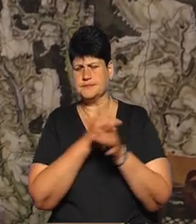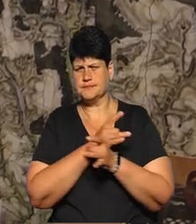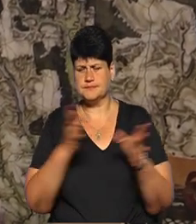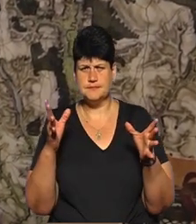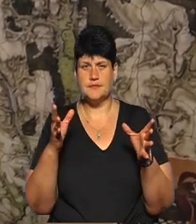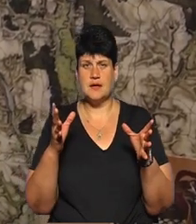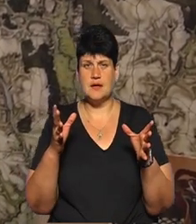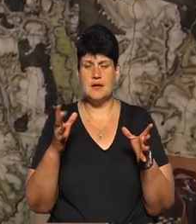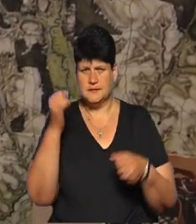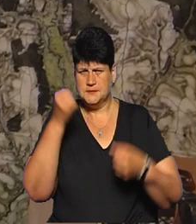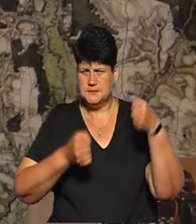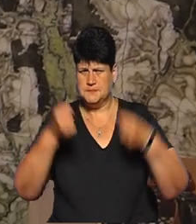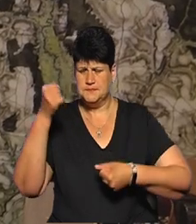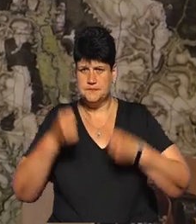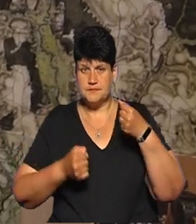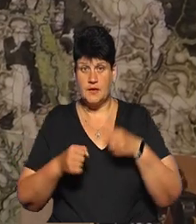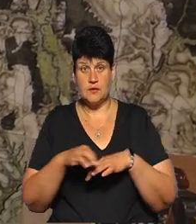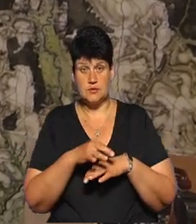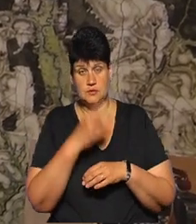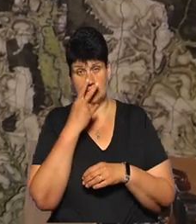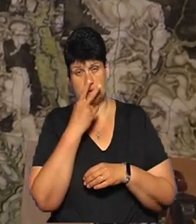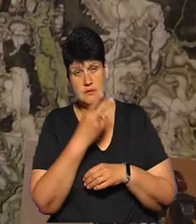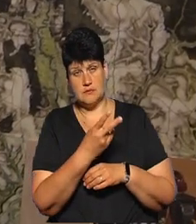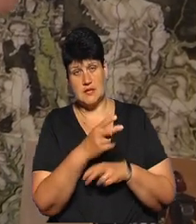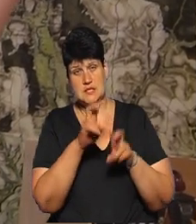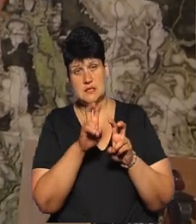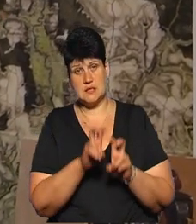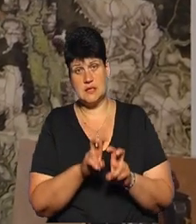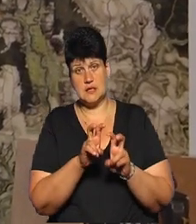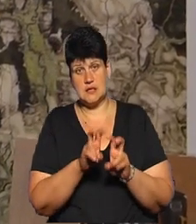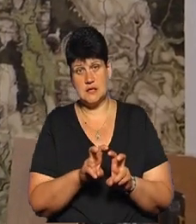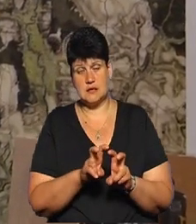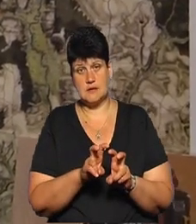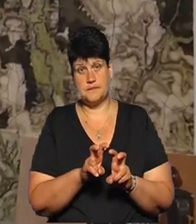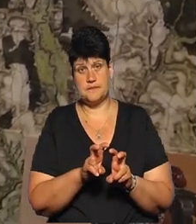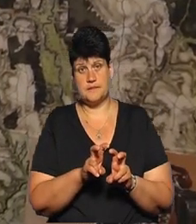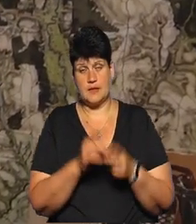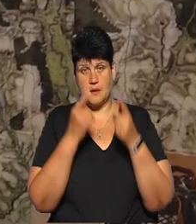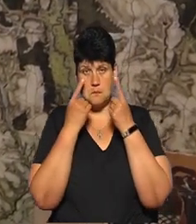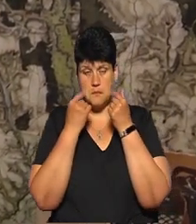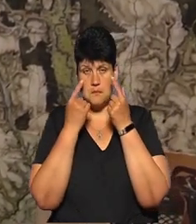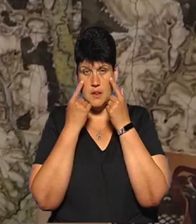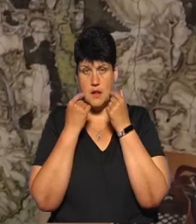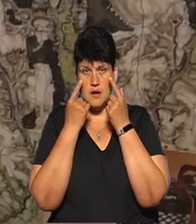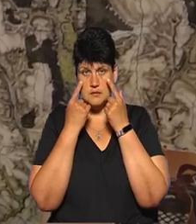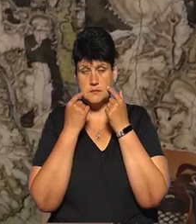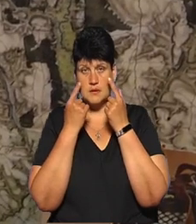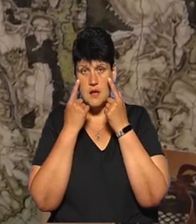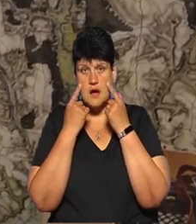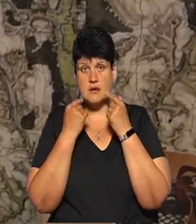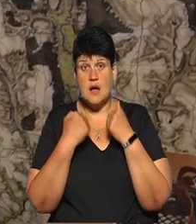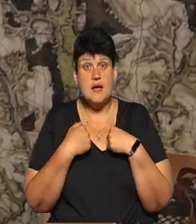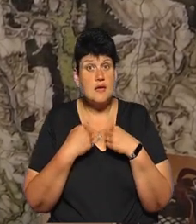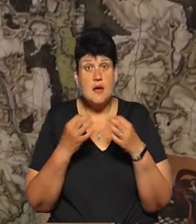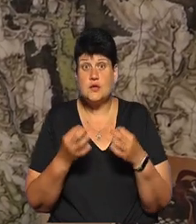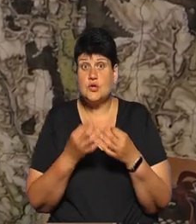І я оце дивився на дружину, вона сиділа, і ми нічого, і вона так плакала, сльози бігли, а я